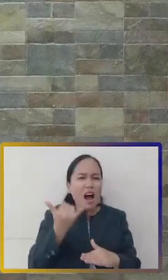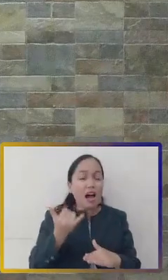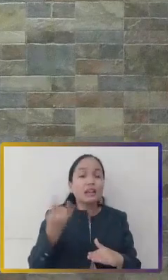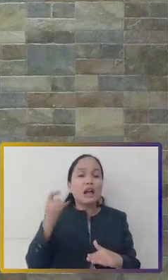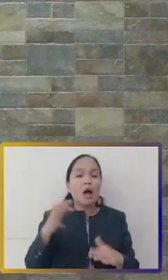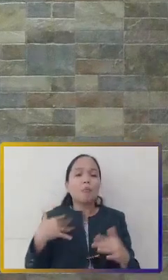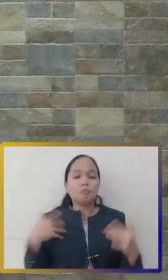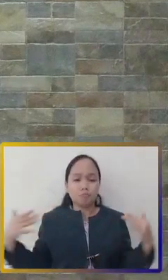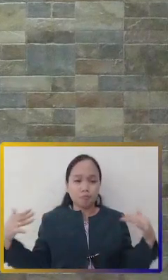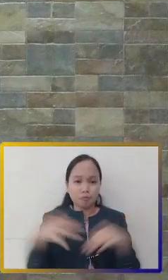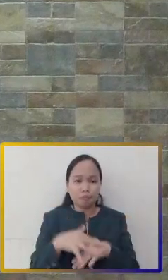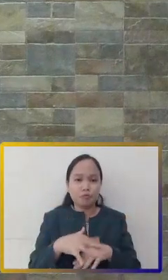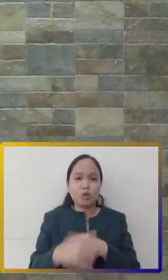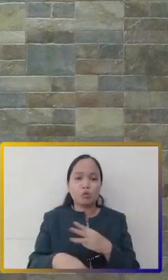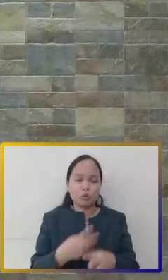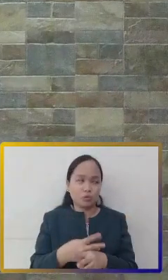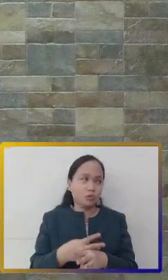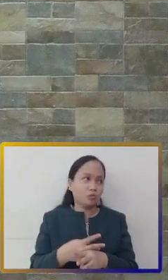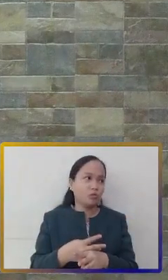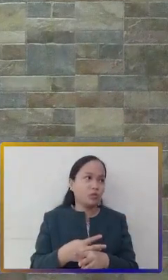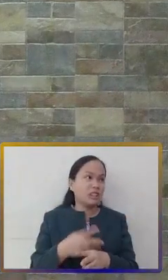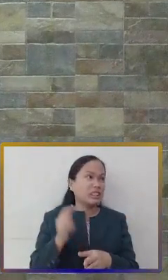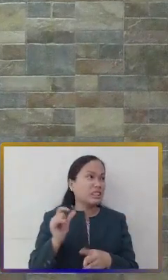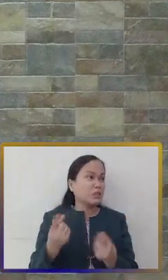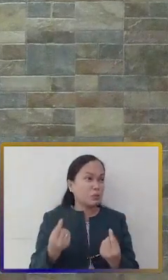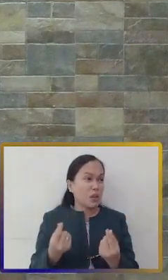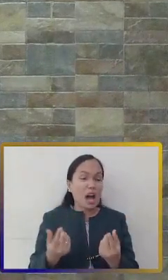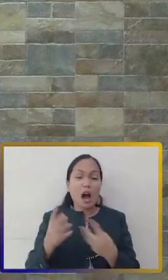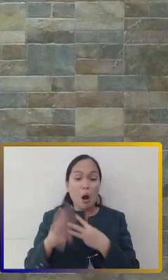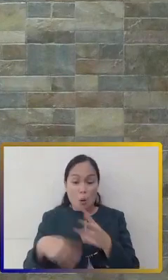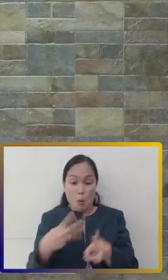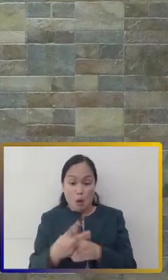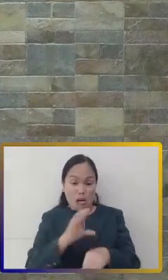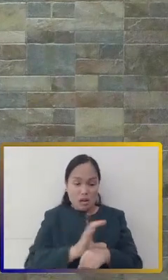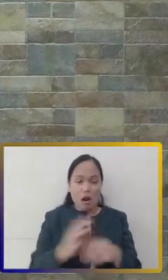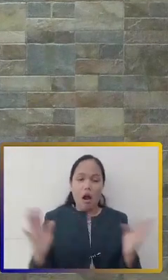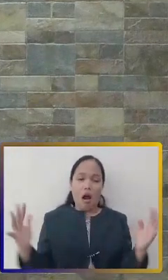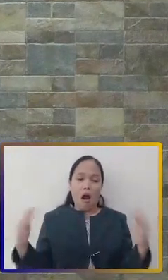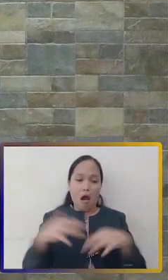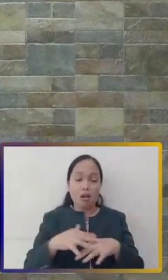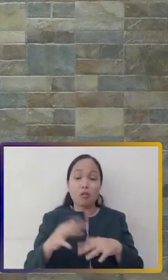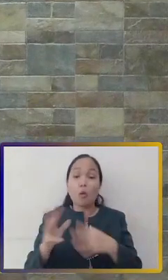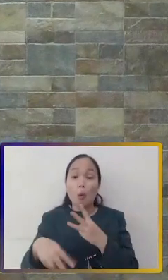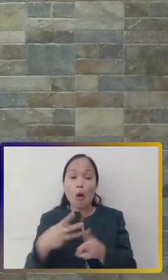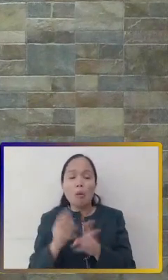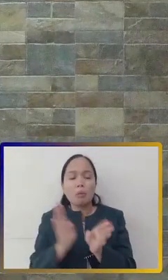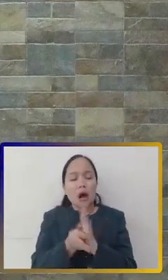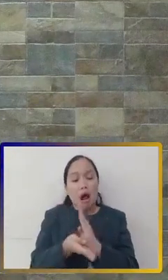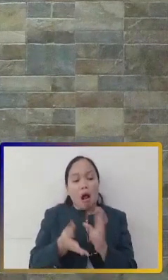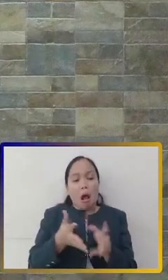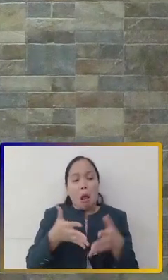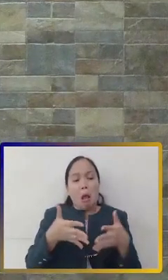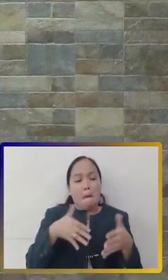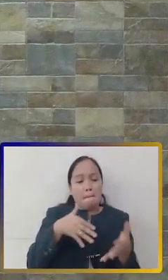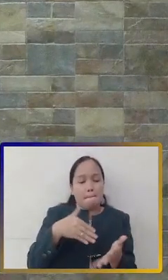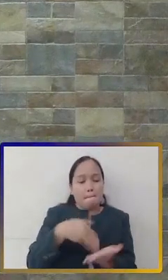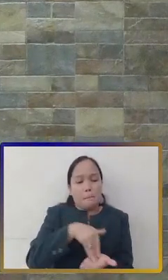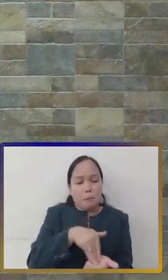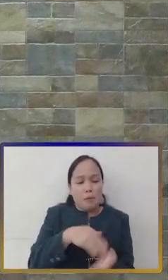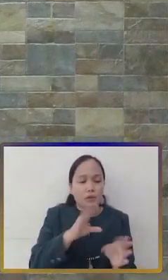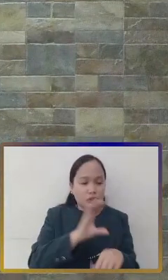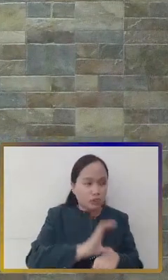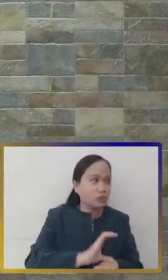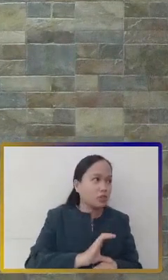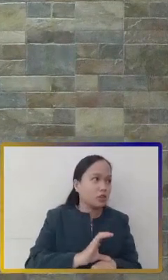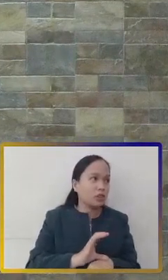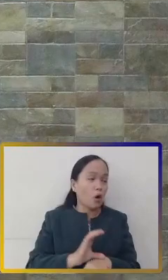world. You see, they are marred by the world. Napahina na sila, namantsahan na sila ng mundo. Naapektuhan